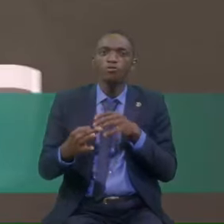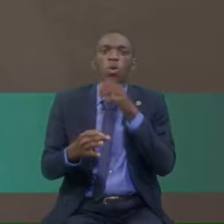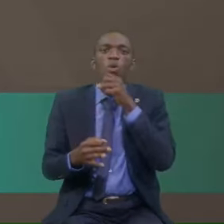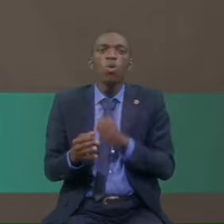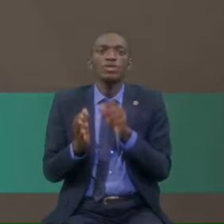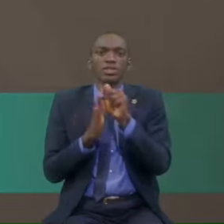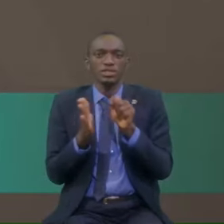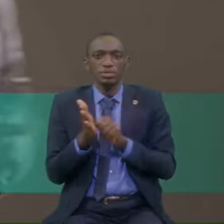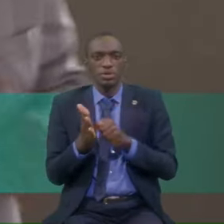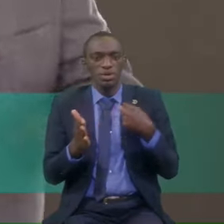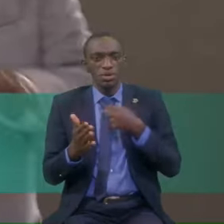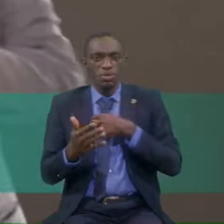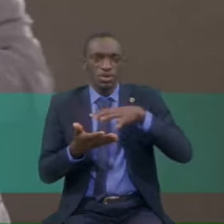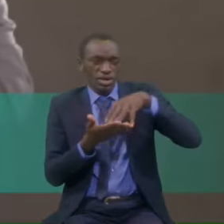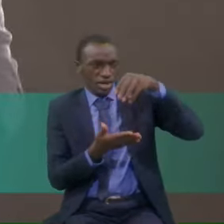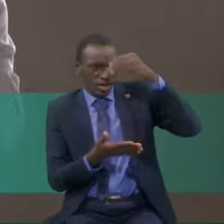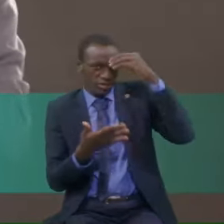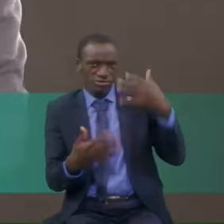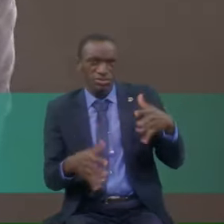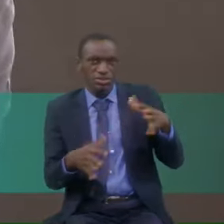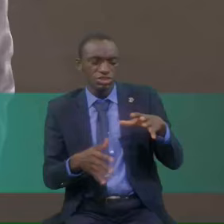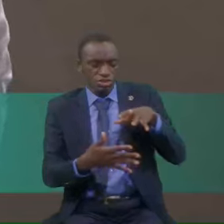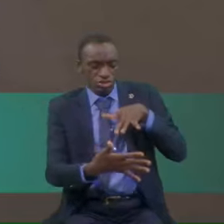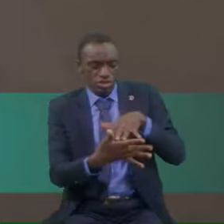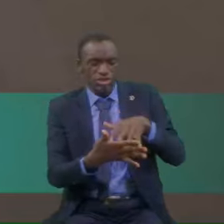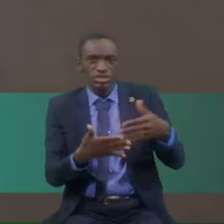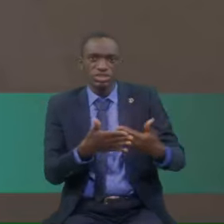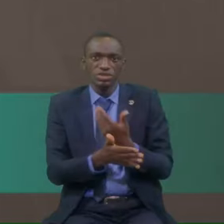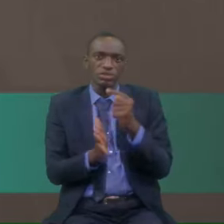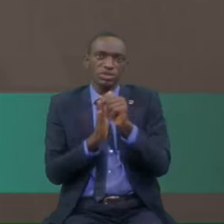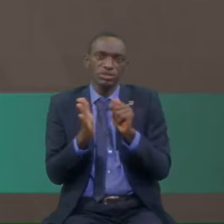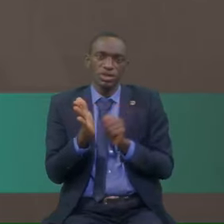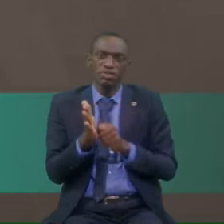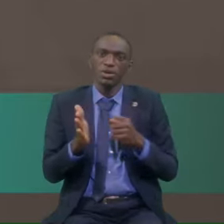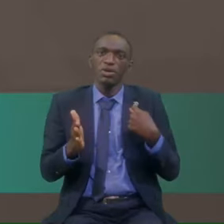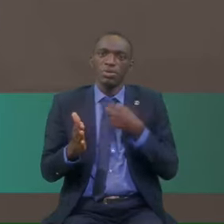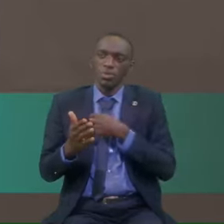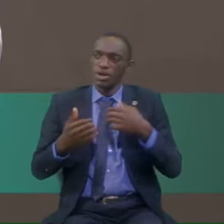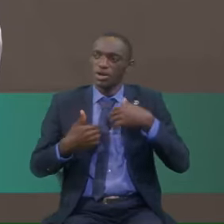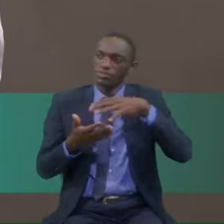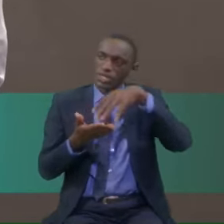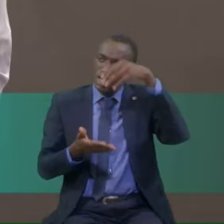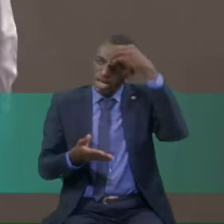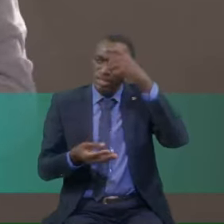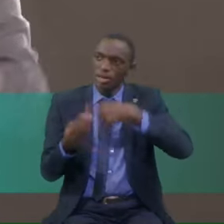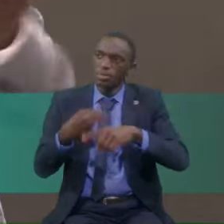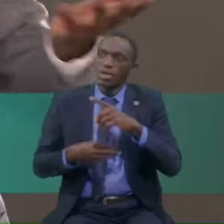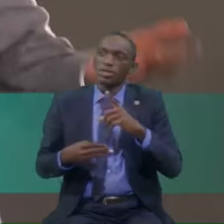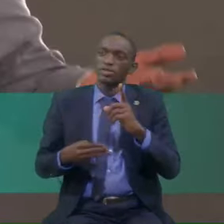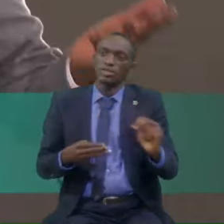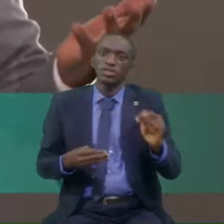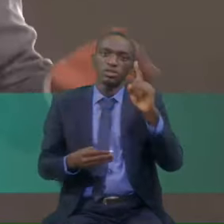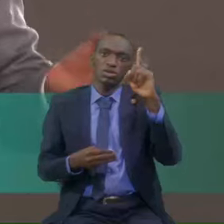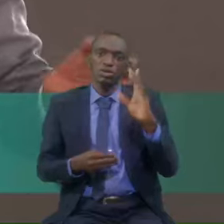n'avons pas appris le survol du Nouveau Testament? Est-ce que nous n'avons pas appris la théologie de Christ? Est-ce que nous n'avons